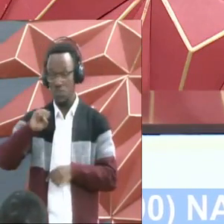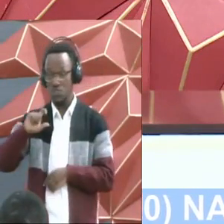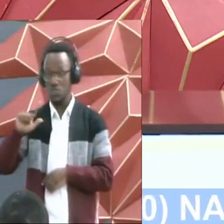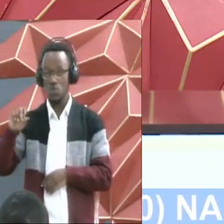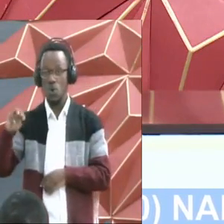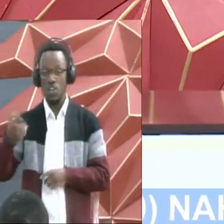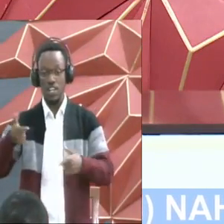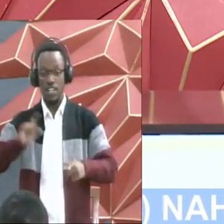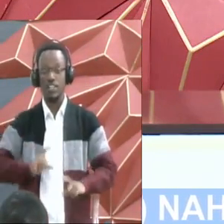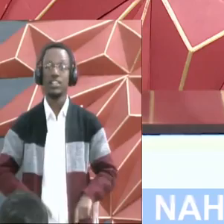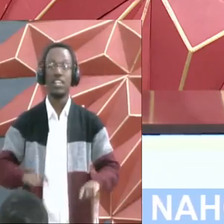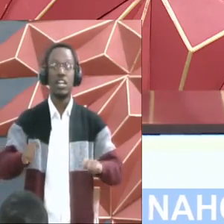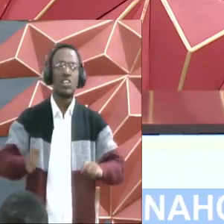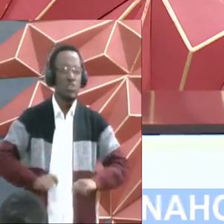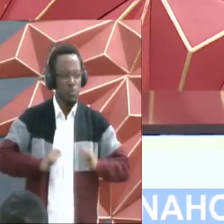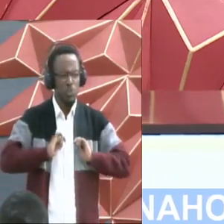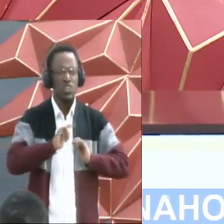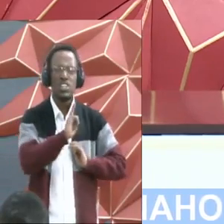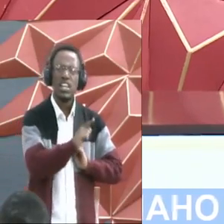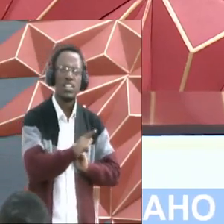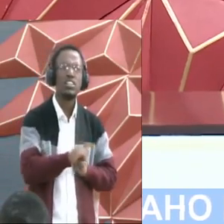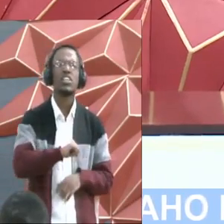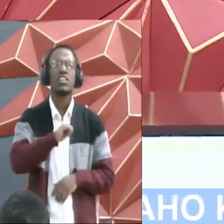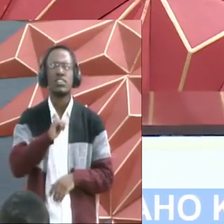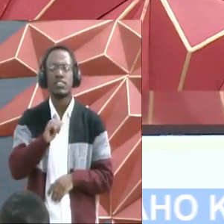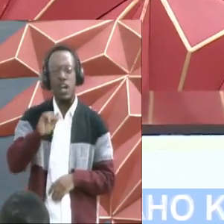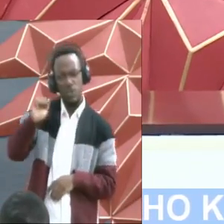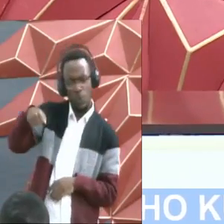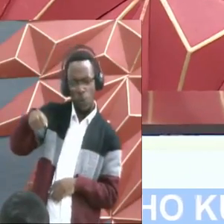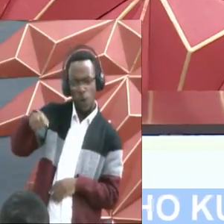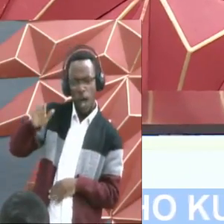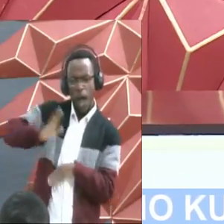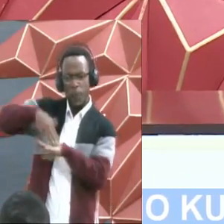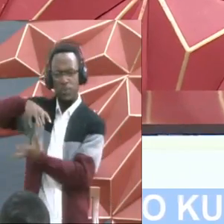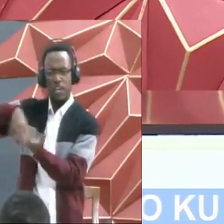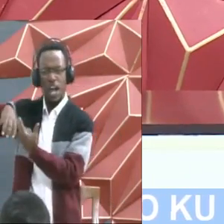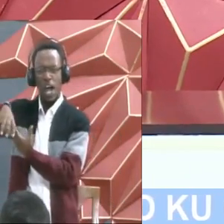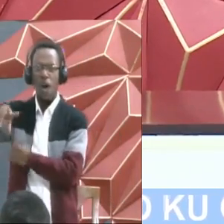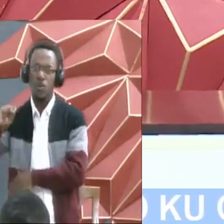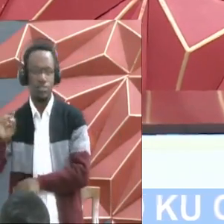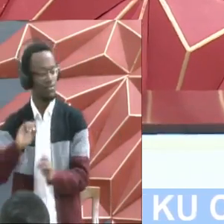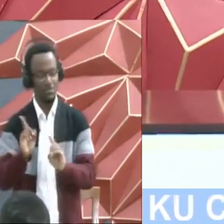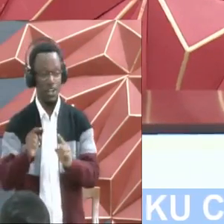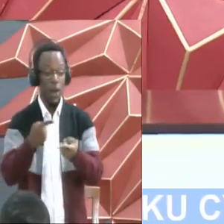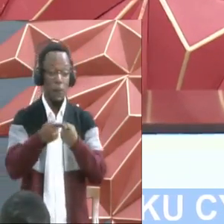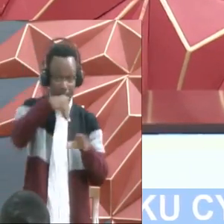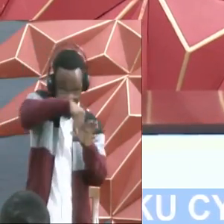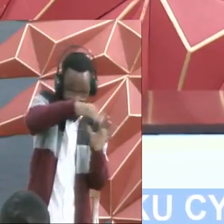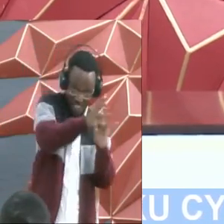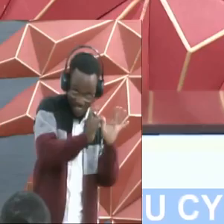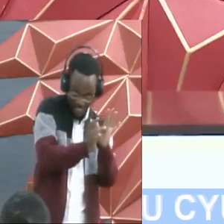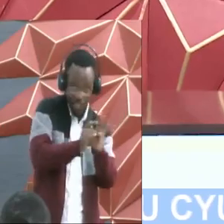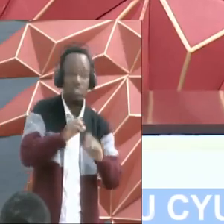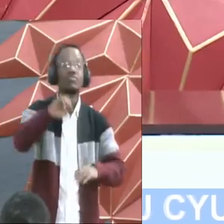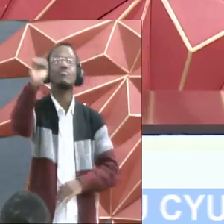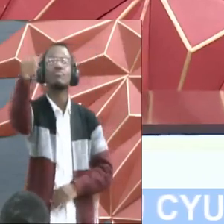Timoteyo ntiyari ego kandi ngo abe oya ariko muri we harimo